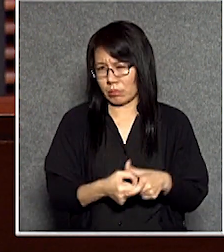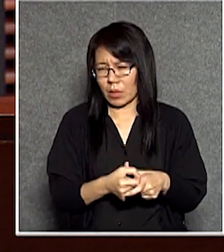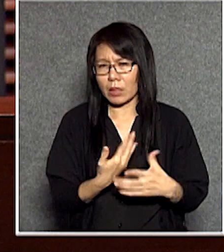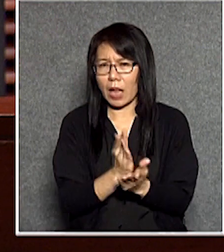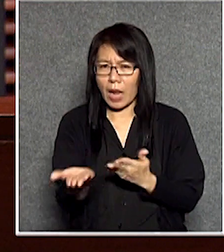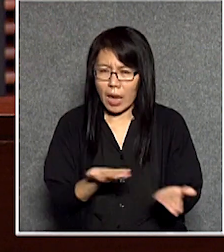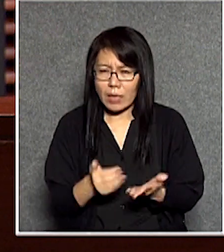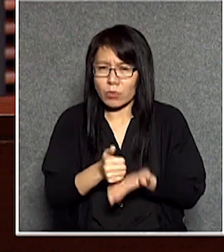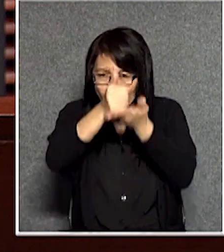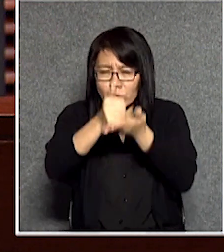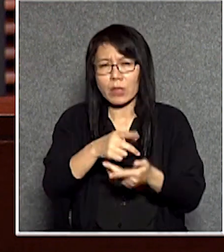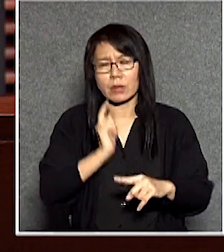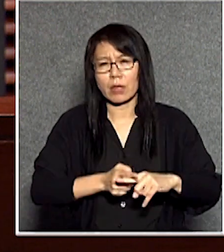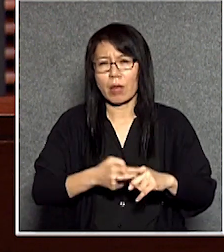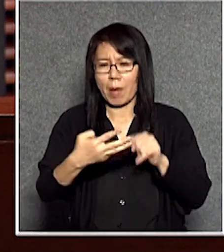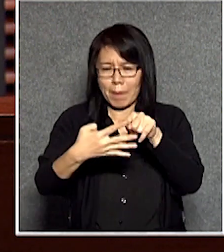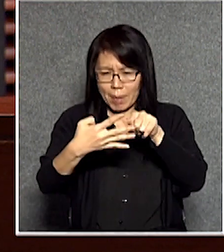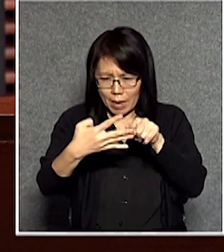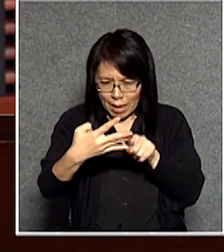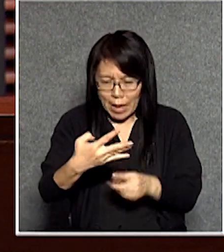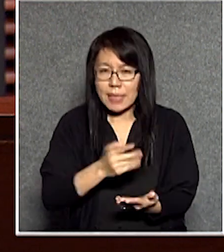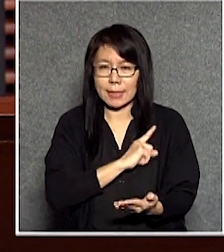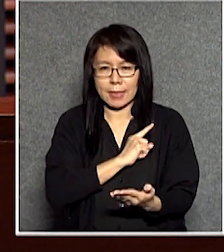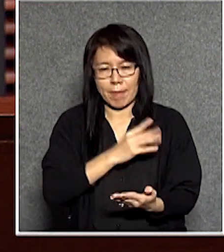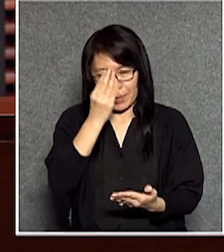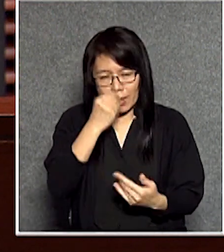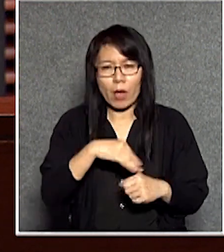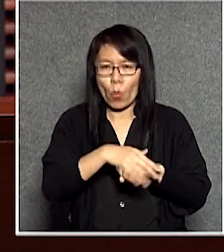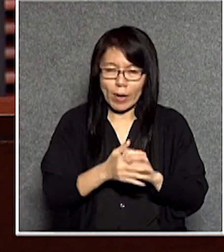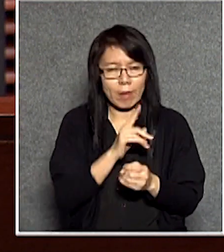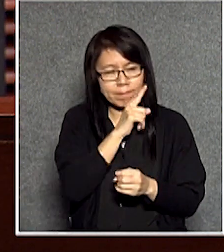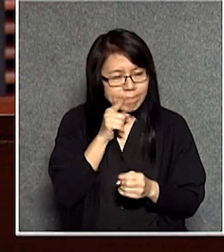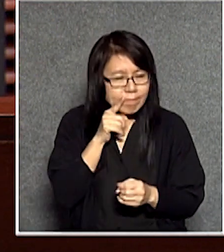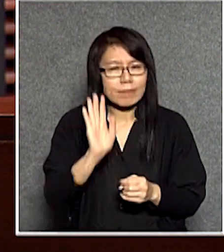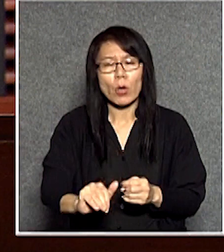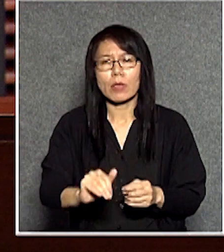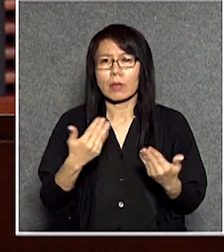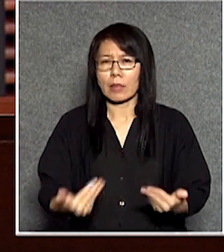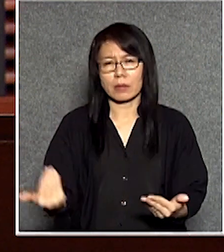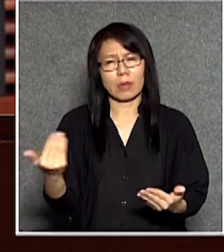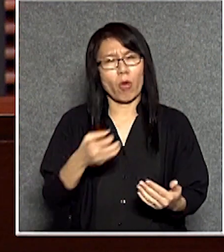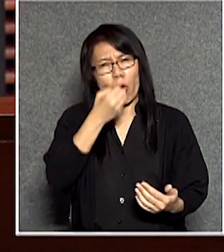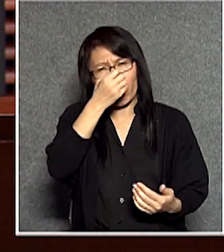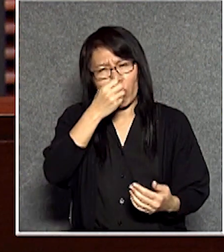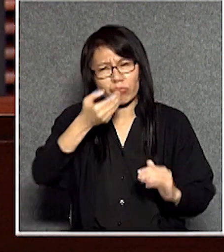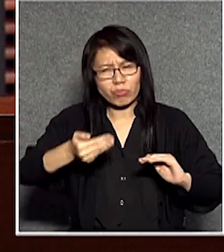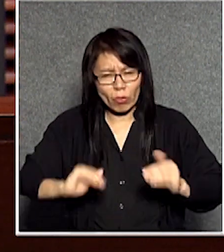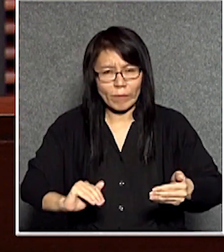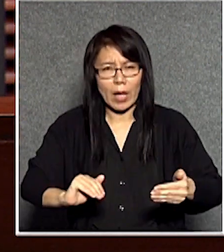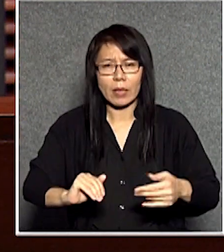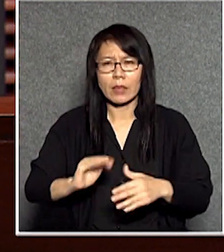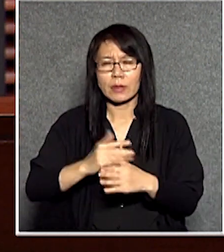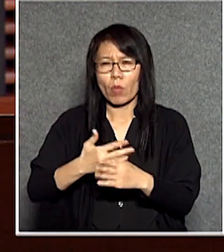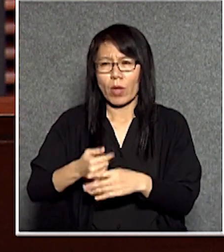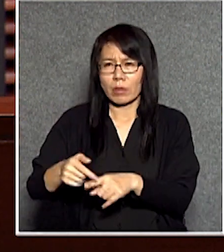下尊敬，四者既修，國家安寧。但是今時今日的香港正正相反，君子無